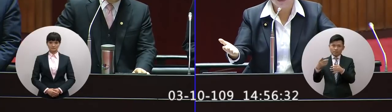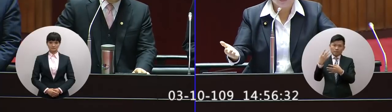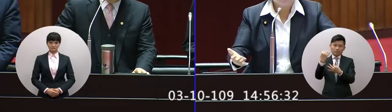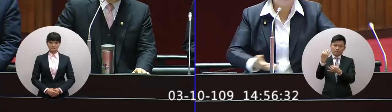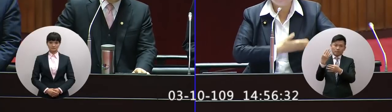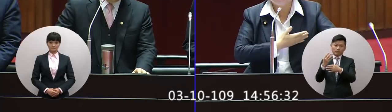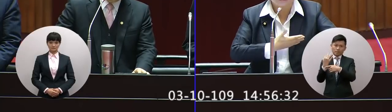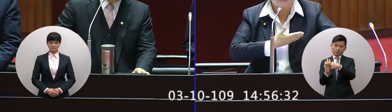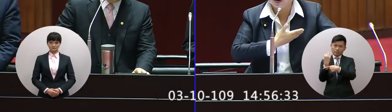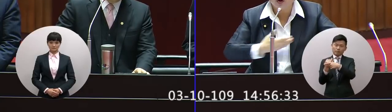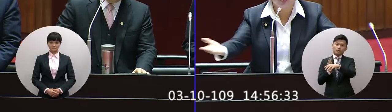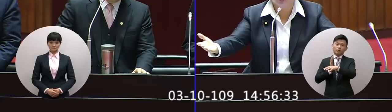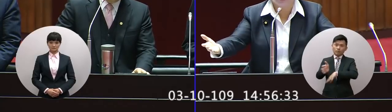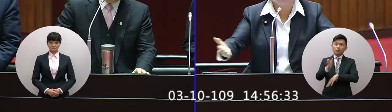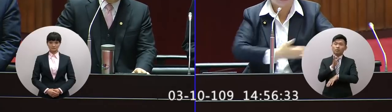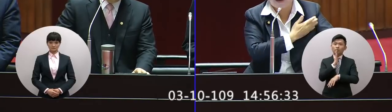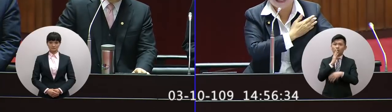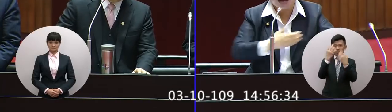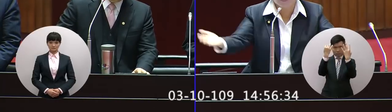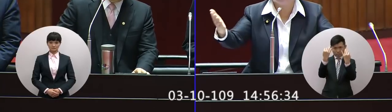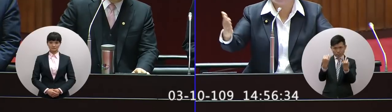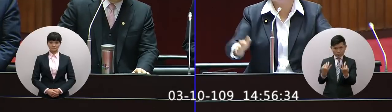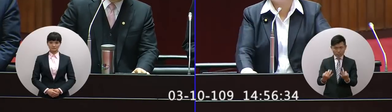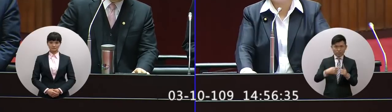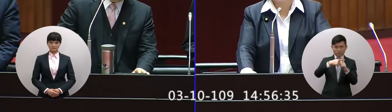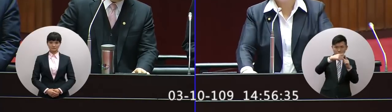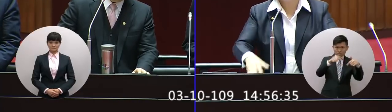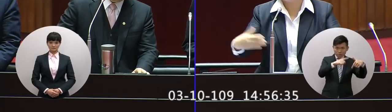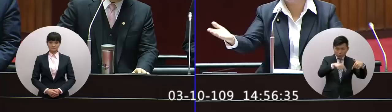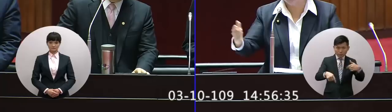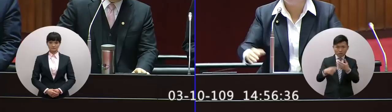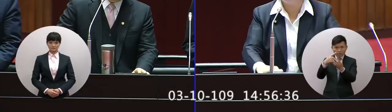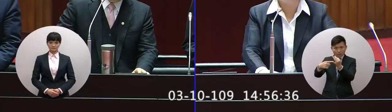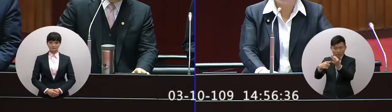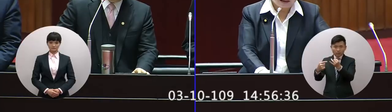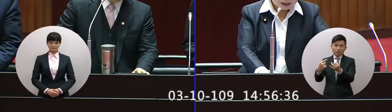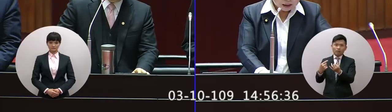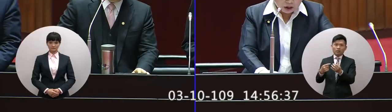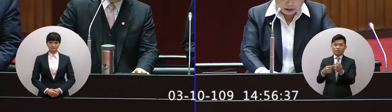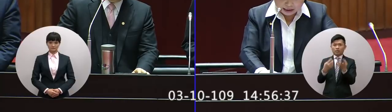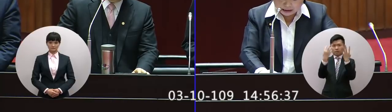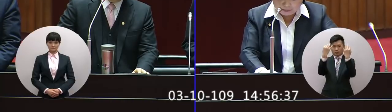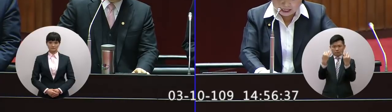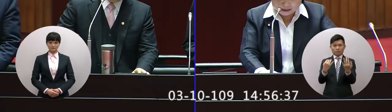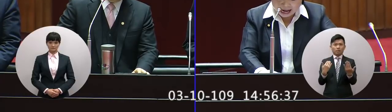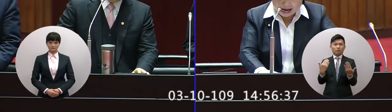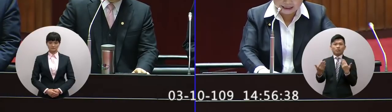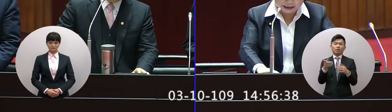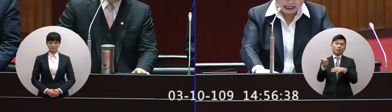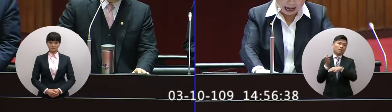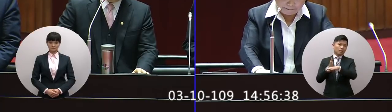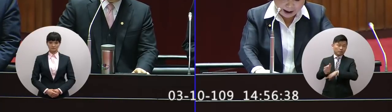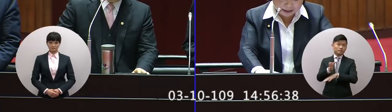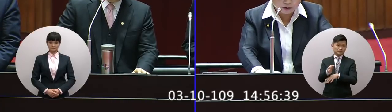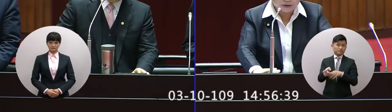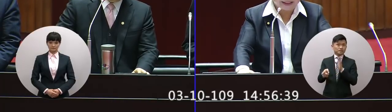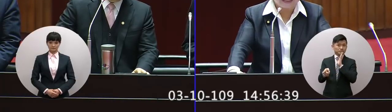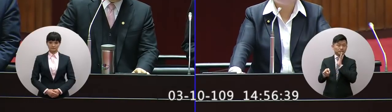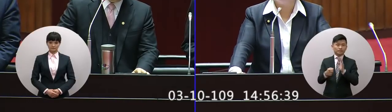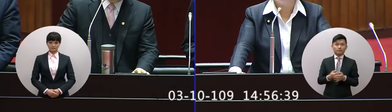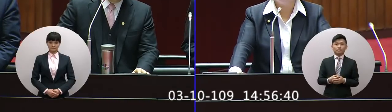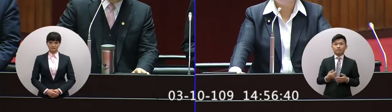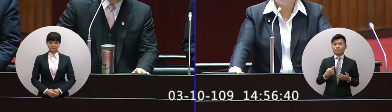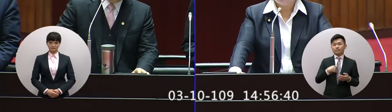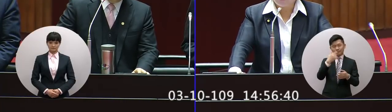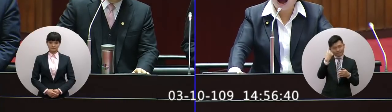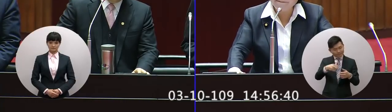标。事实数据直化量化都告诉你，它是超标的。所以我在这边再一次的来拜托院